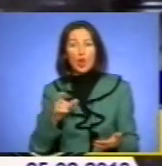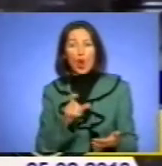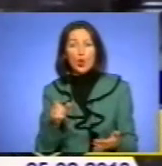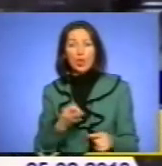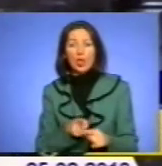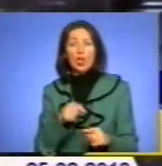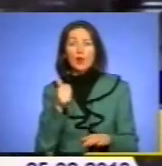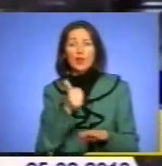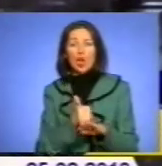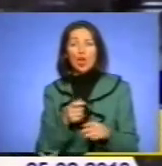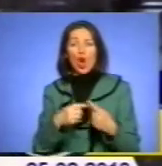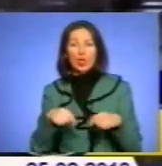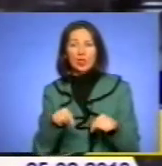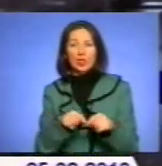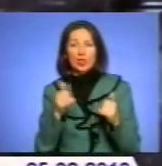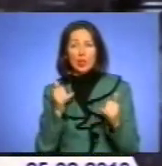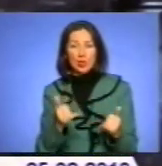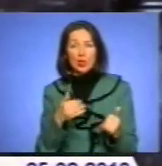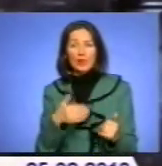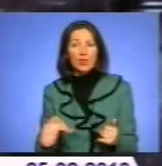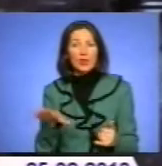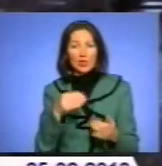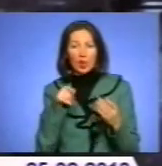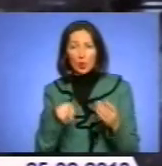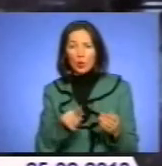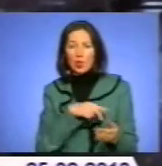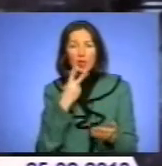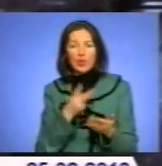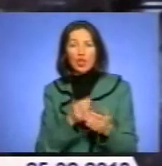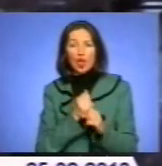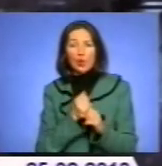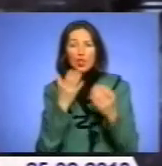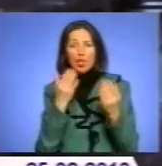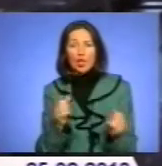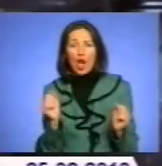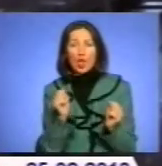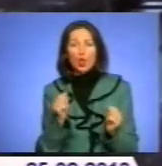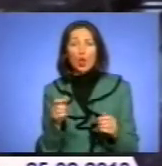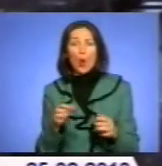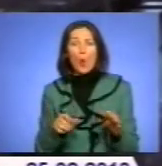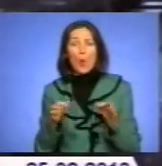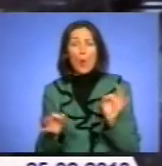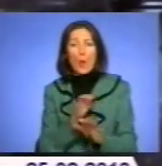різні направлення. Сьогодні вони всі тут, несмотря на робочий день, несмотря на, може, холодну погоду, вони